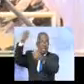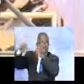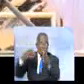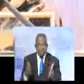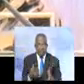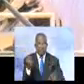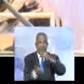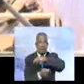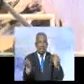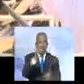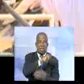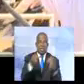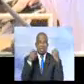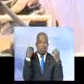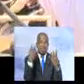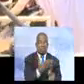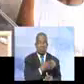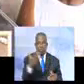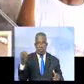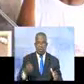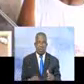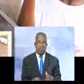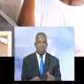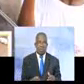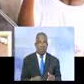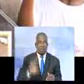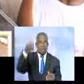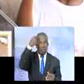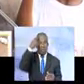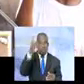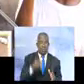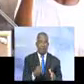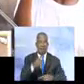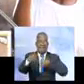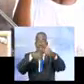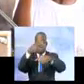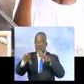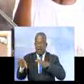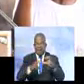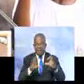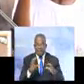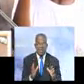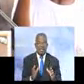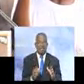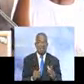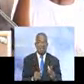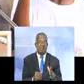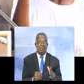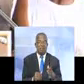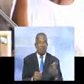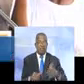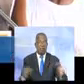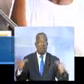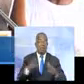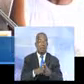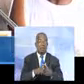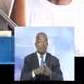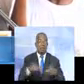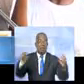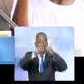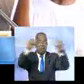transport, entend toucher tous les secteurs. Le gouvernement mettra en place également un système